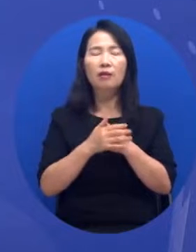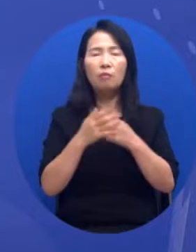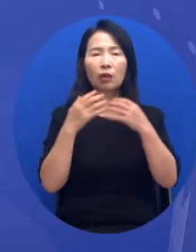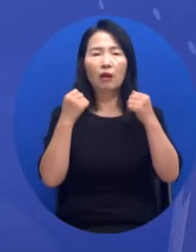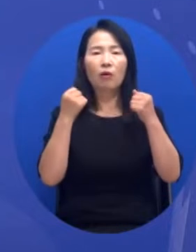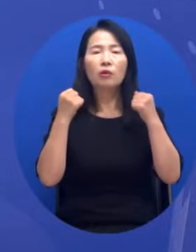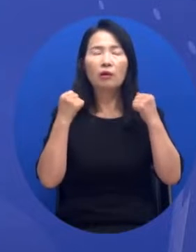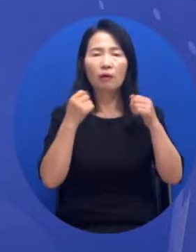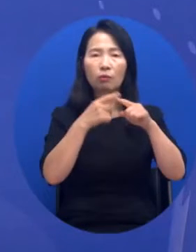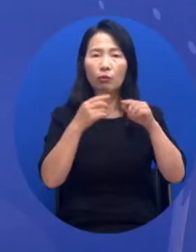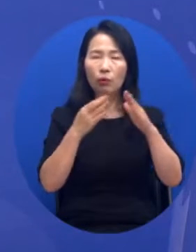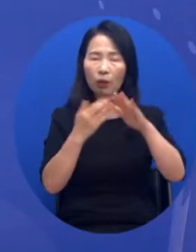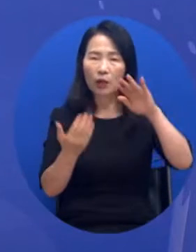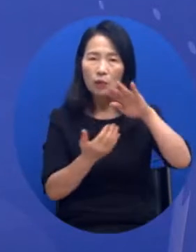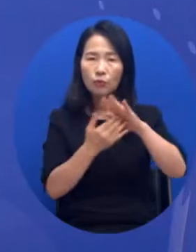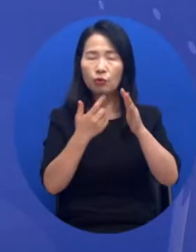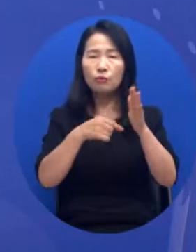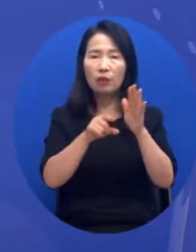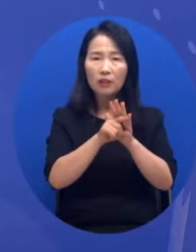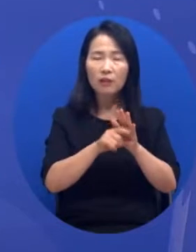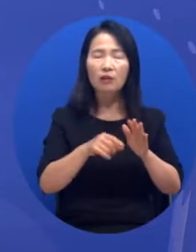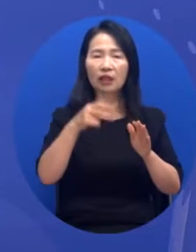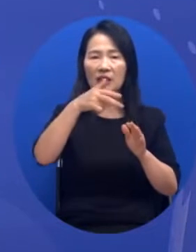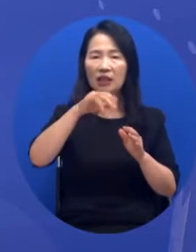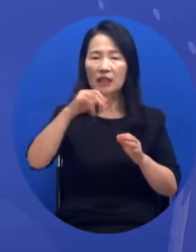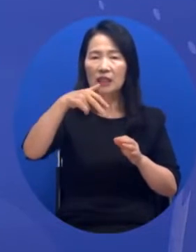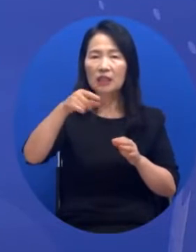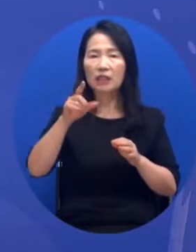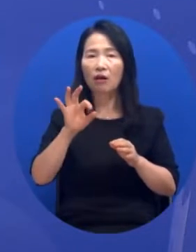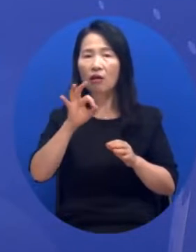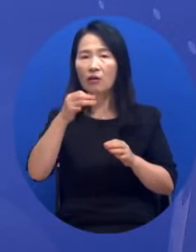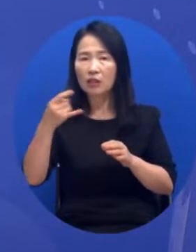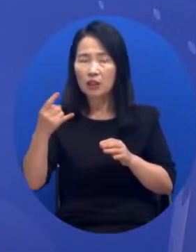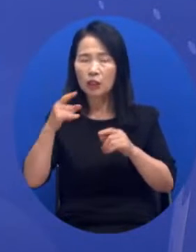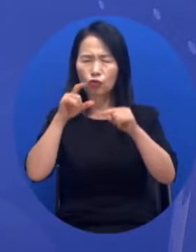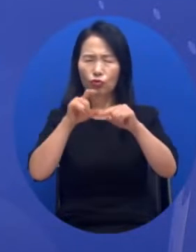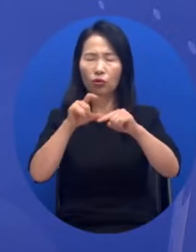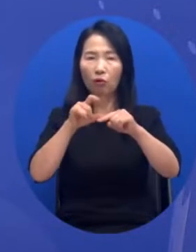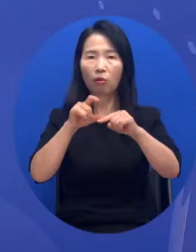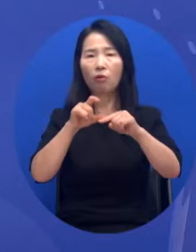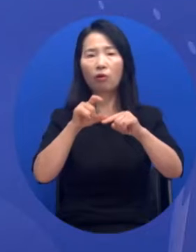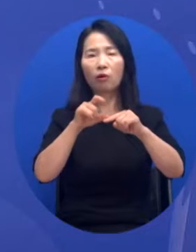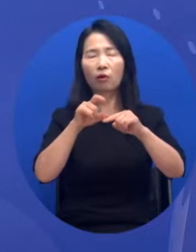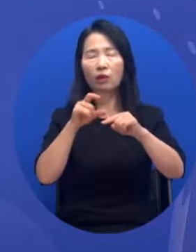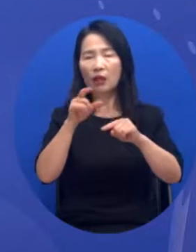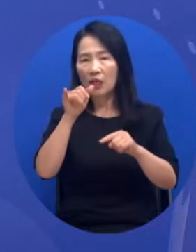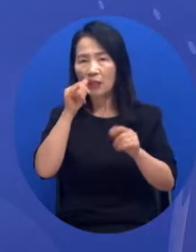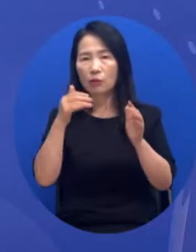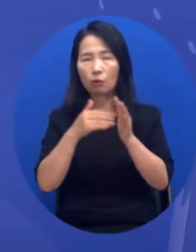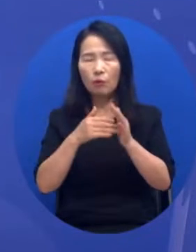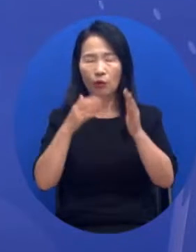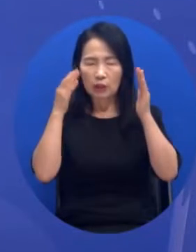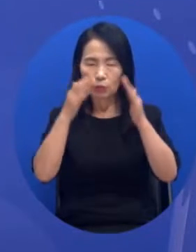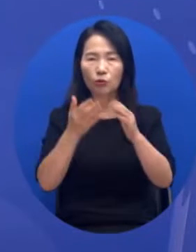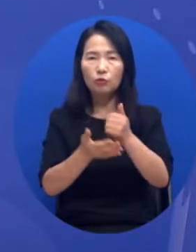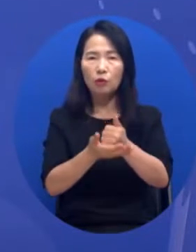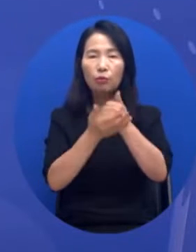건강한 교회를 이루기 위해서 지, 정, 의 이 세 가지로 균형을 이룰 수 있도록 집중해서 이렇게 섬기고